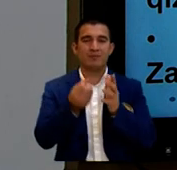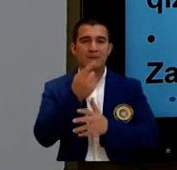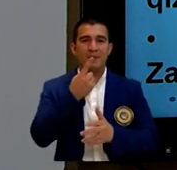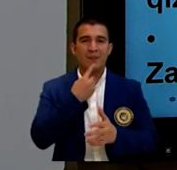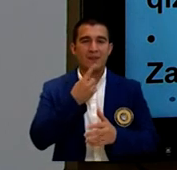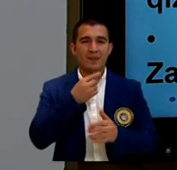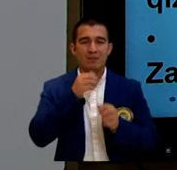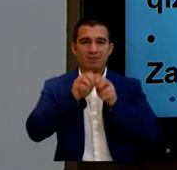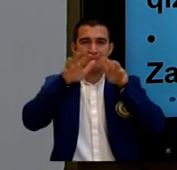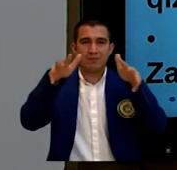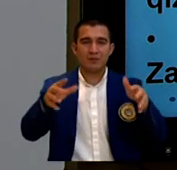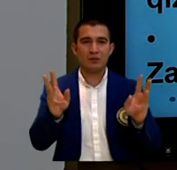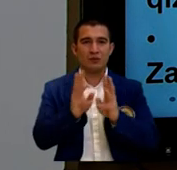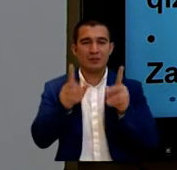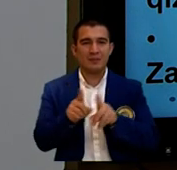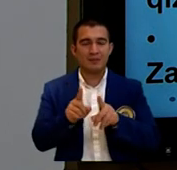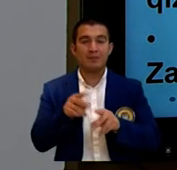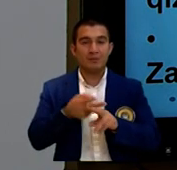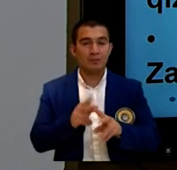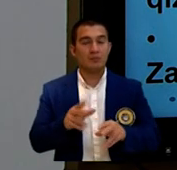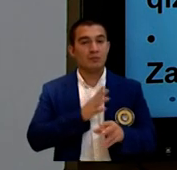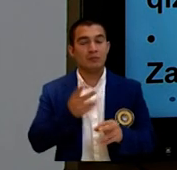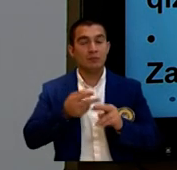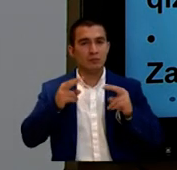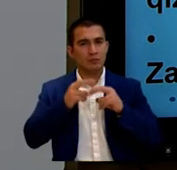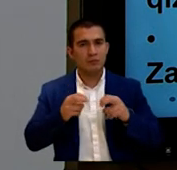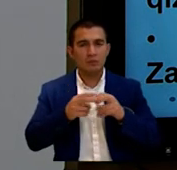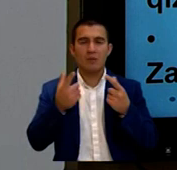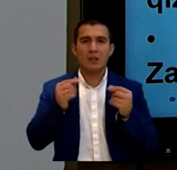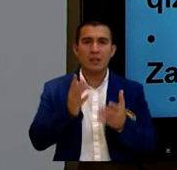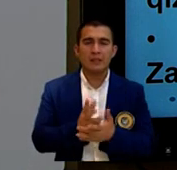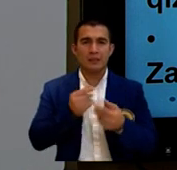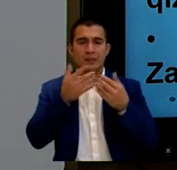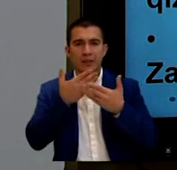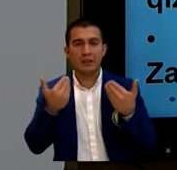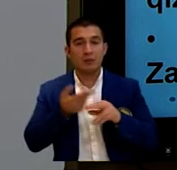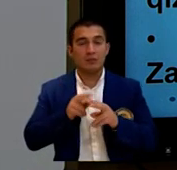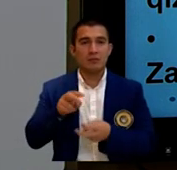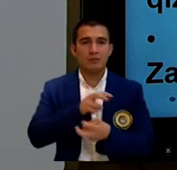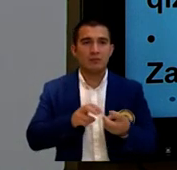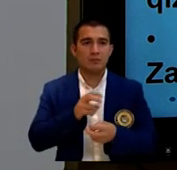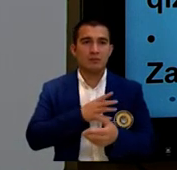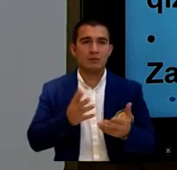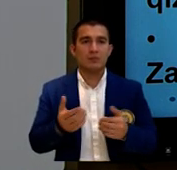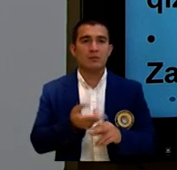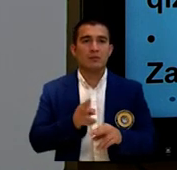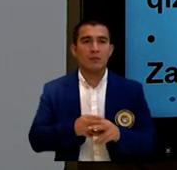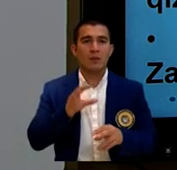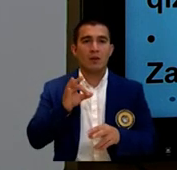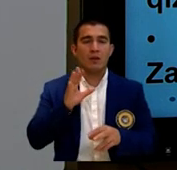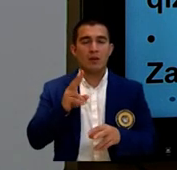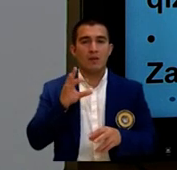Va yana bir tadqiqotchi olim Fetchenko tomonidan Farg'ona vodiysi, Oloy, Zarafshon